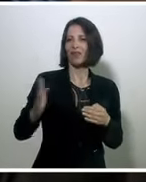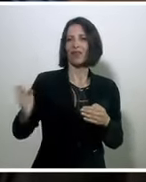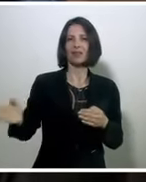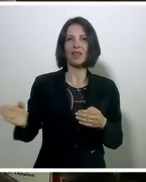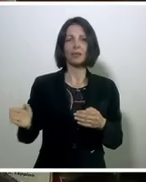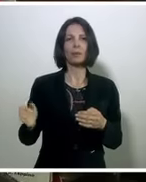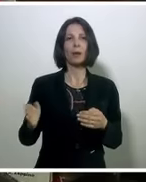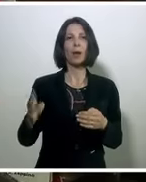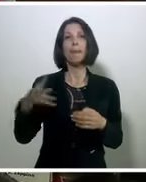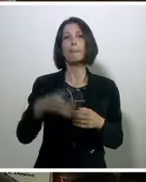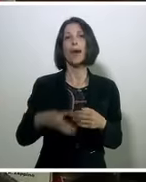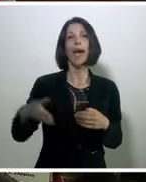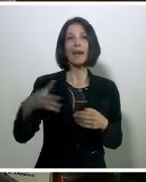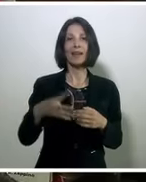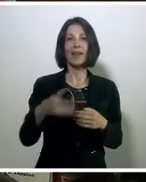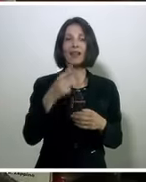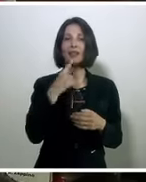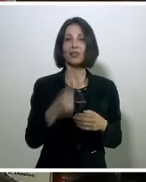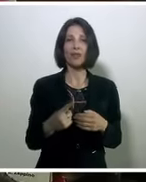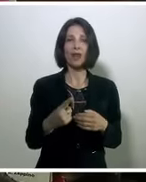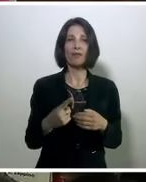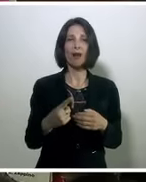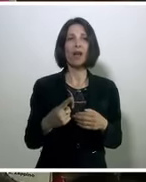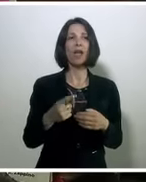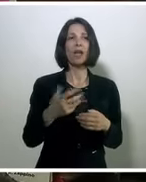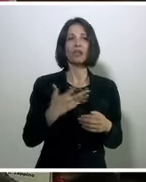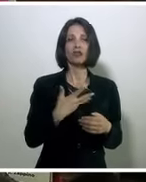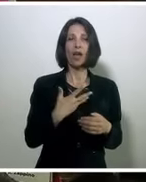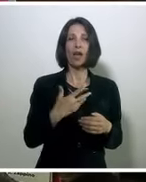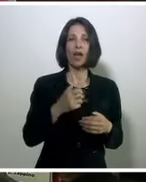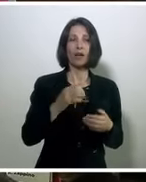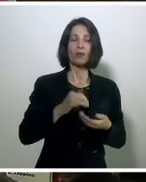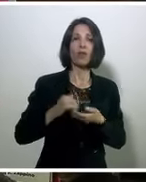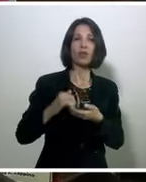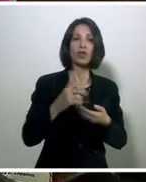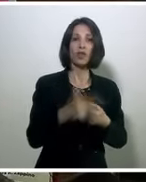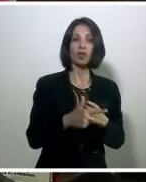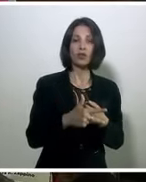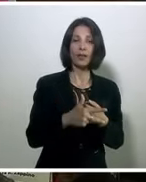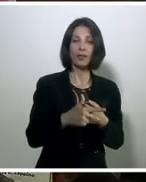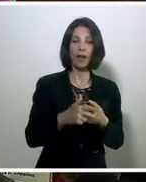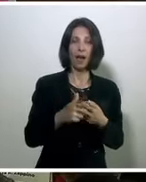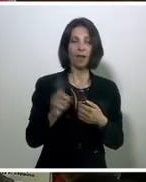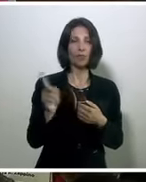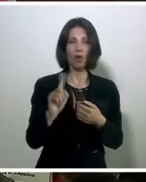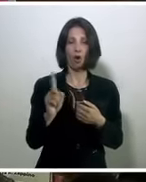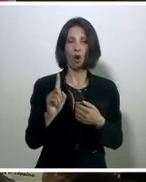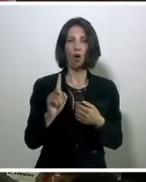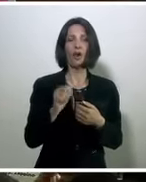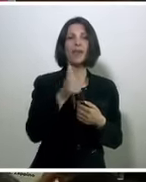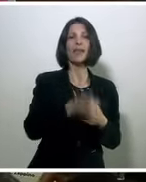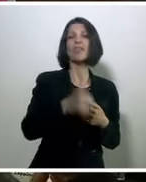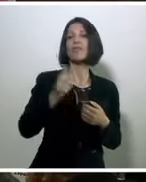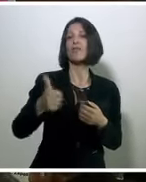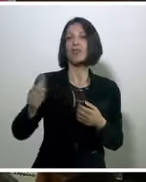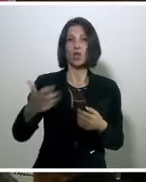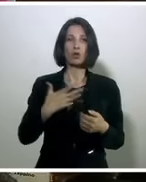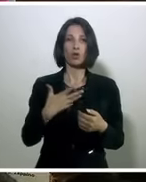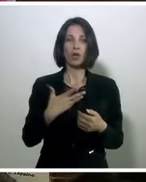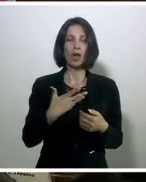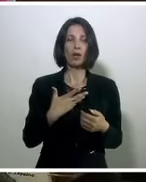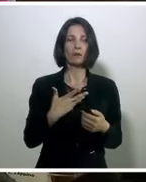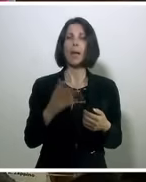individui A mio avviso è la negazione esatta della connotazione morale che Berlinguer assegnava alla